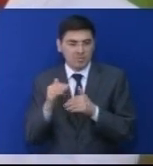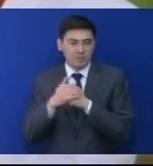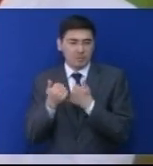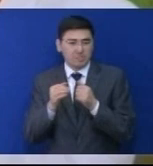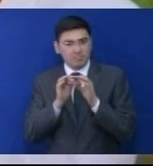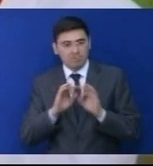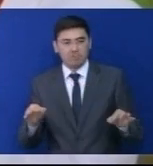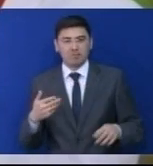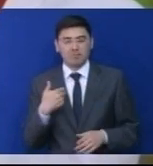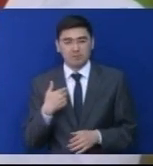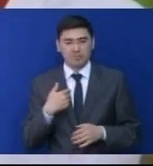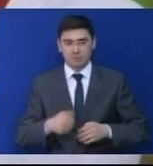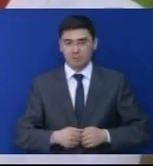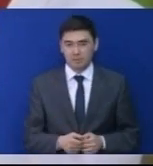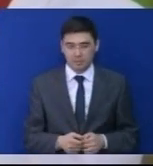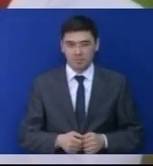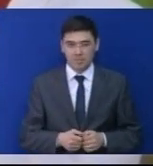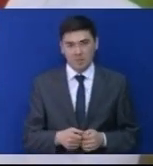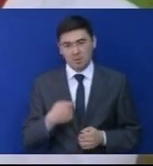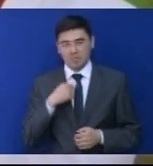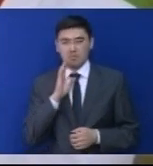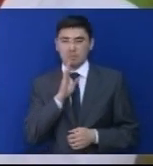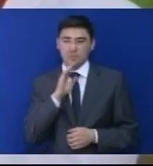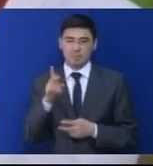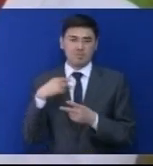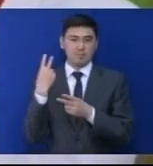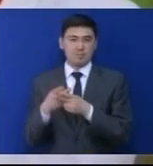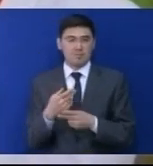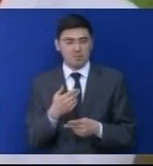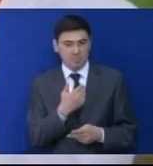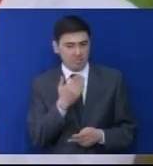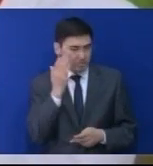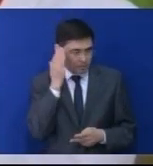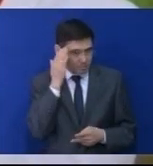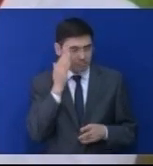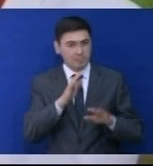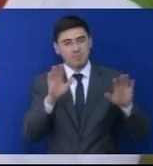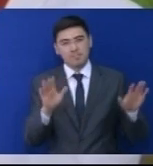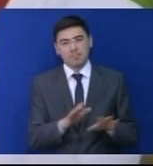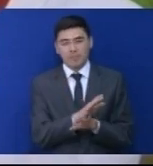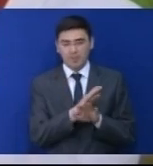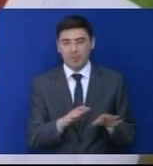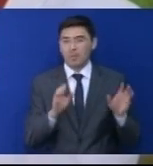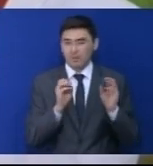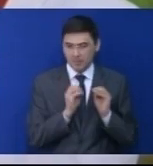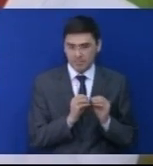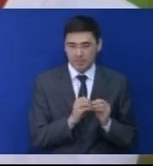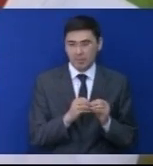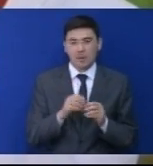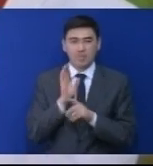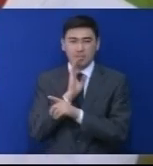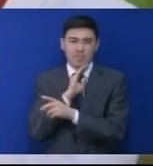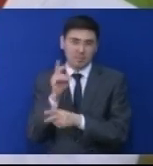тілеймін. Енді мен де анам секілді өнер жолында жүрмін, және де сол анам